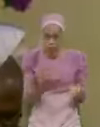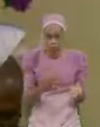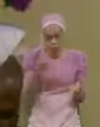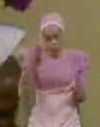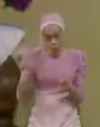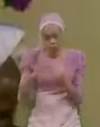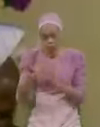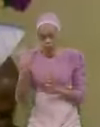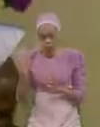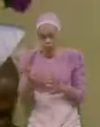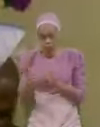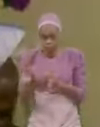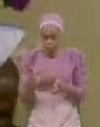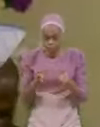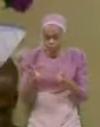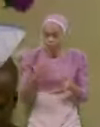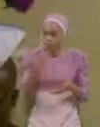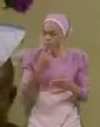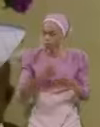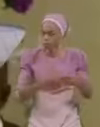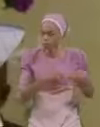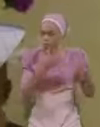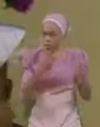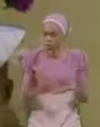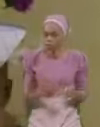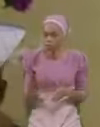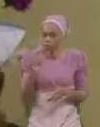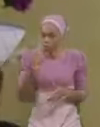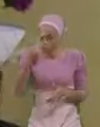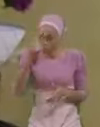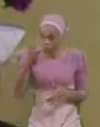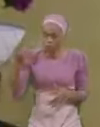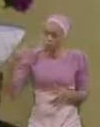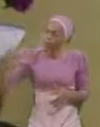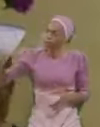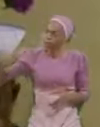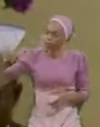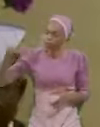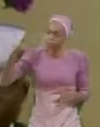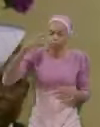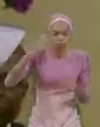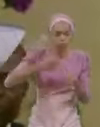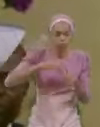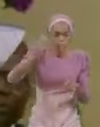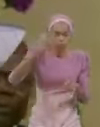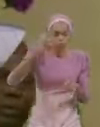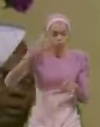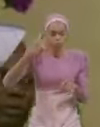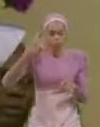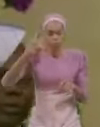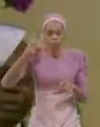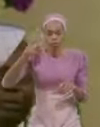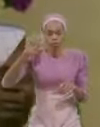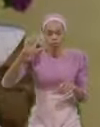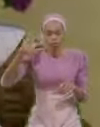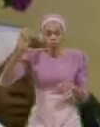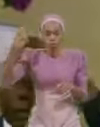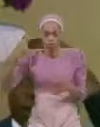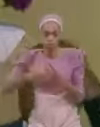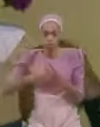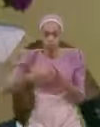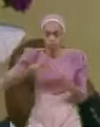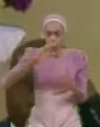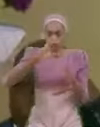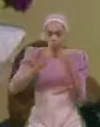expliquer qui est un voisin c'est un homme qui est en voyage de Jérusalem à Jéricho il voyageit de